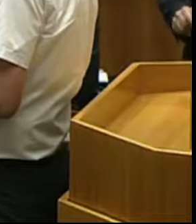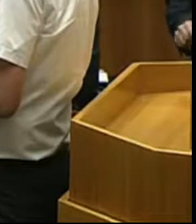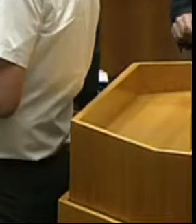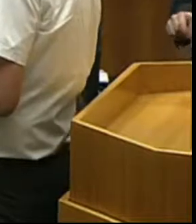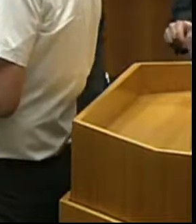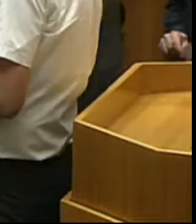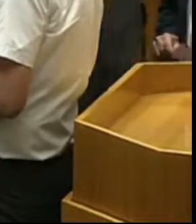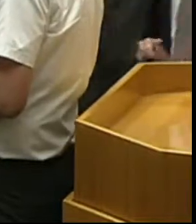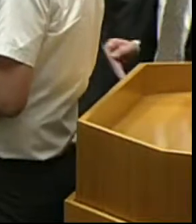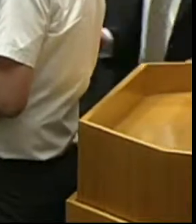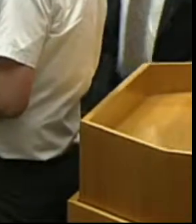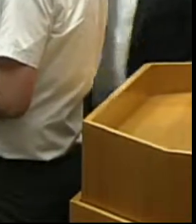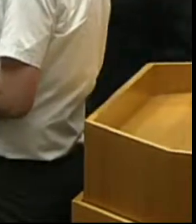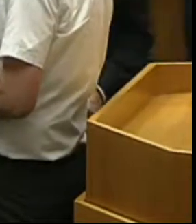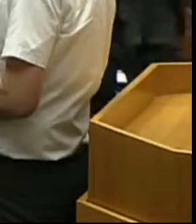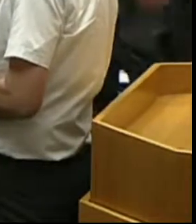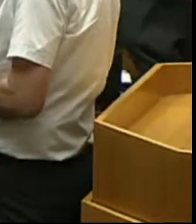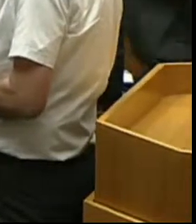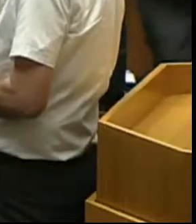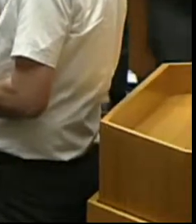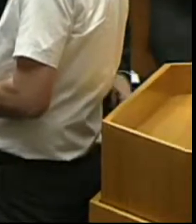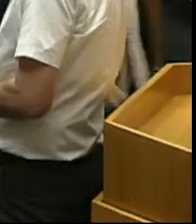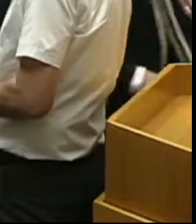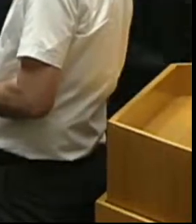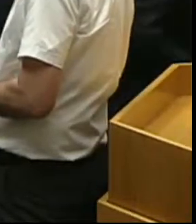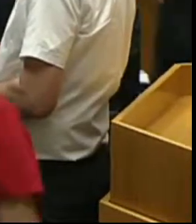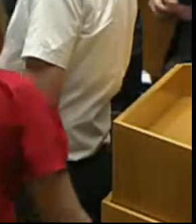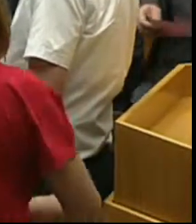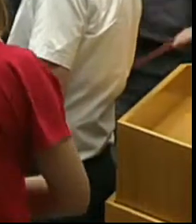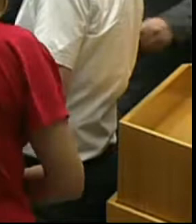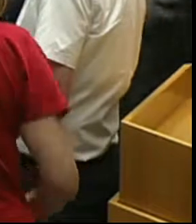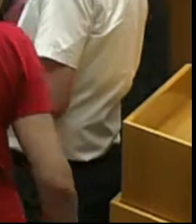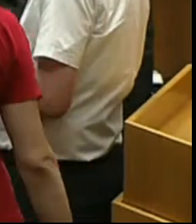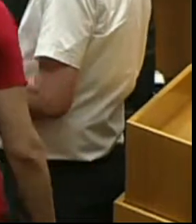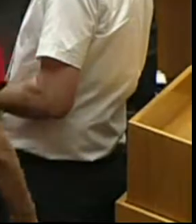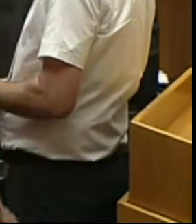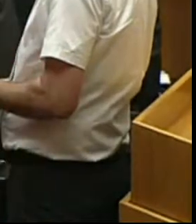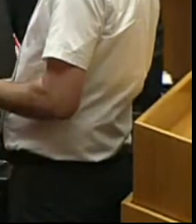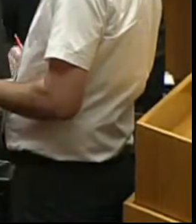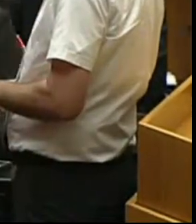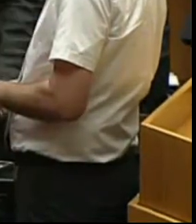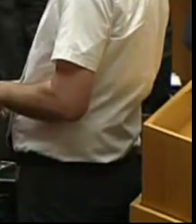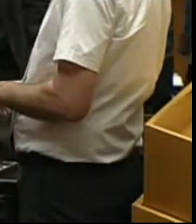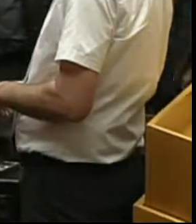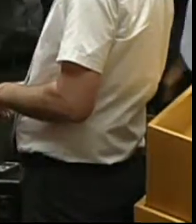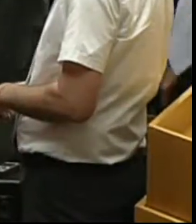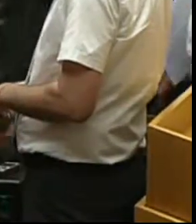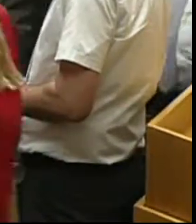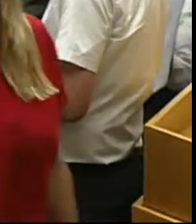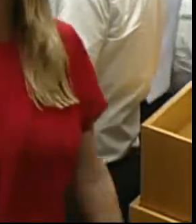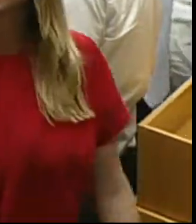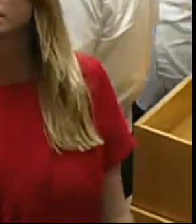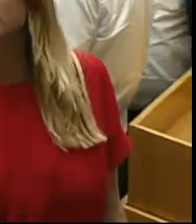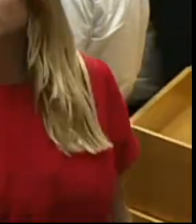Höbert, Hofer, Hofinger, Höfinger, Johann, Holzinger, Weinig, Hübner, Jank, Janach, Jamer,